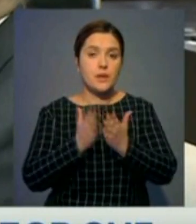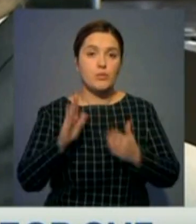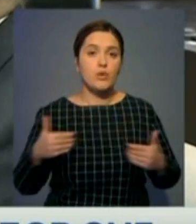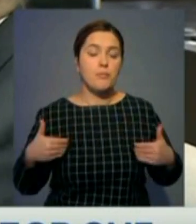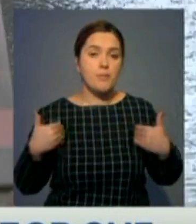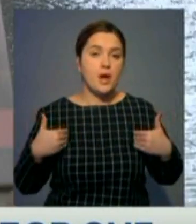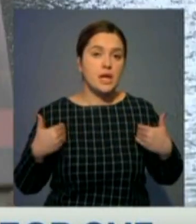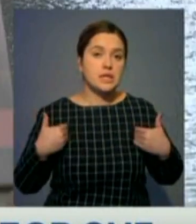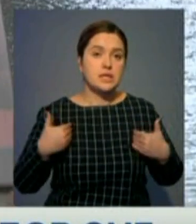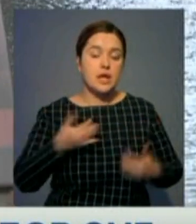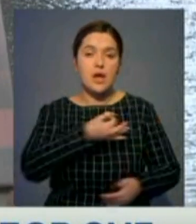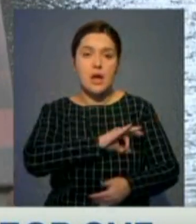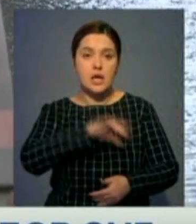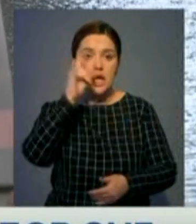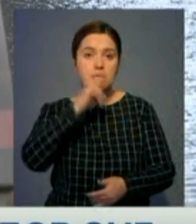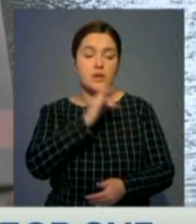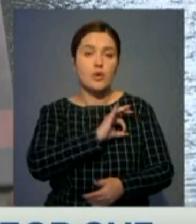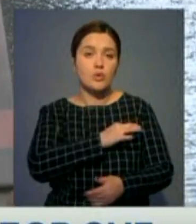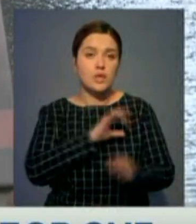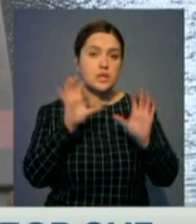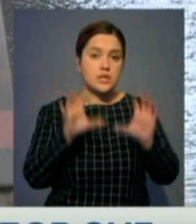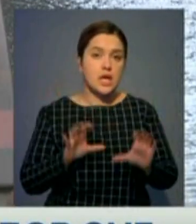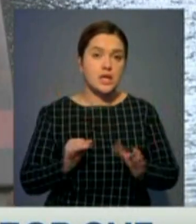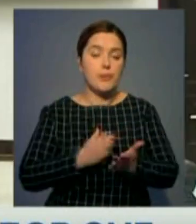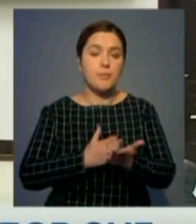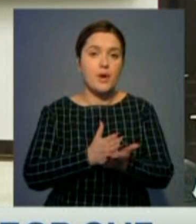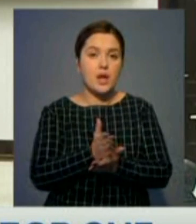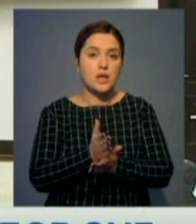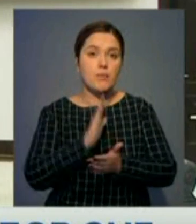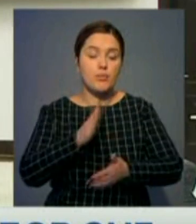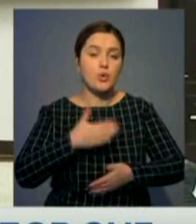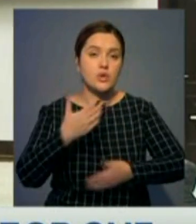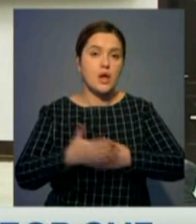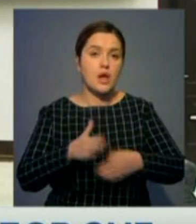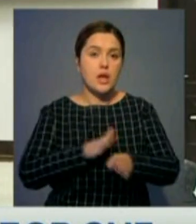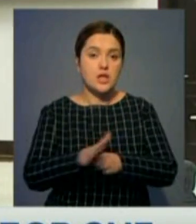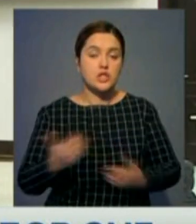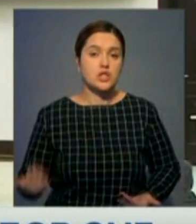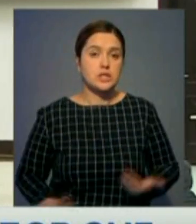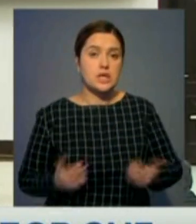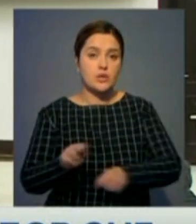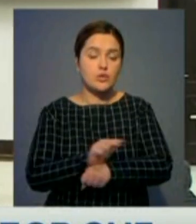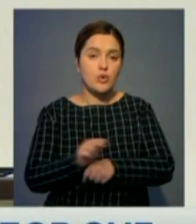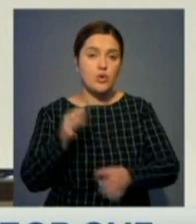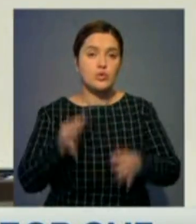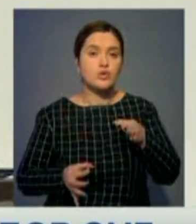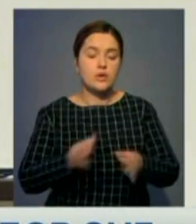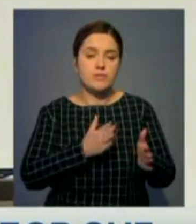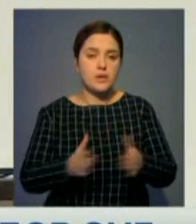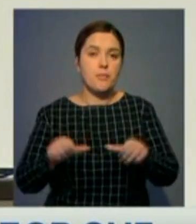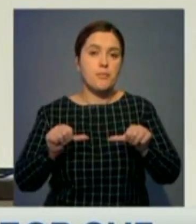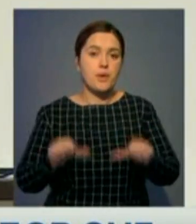полезна казахстанским юристам, законотворцам и политикам, которым предстоит воплощать в жизнь модернизацию судебной системы